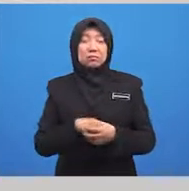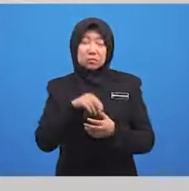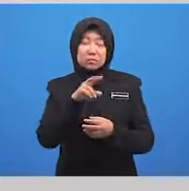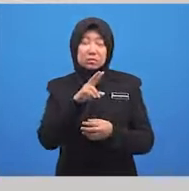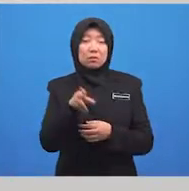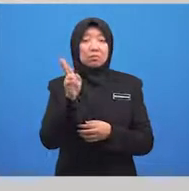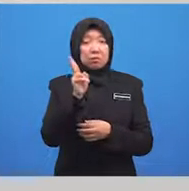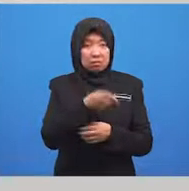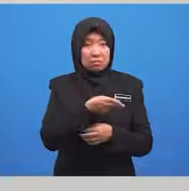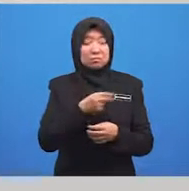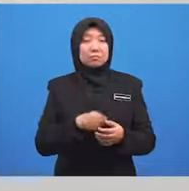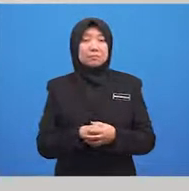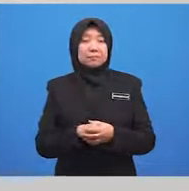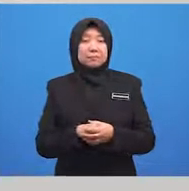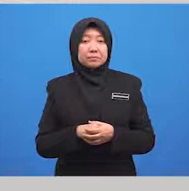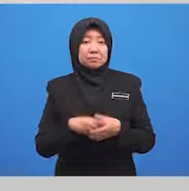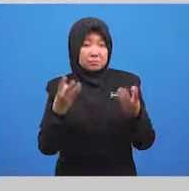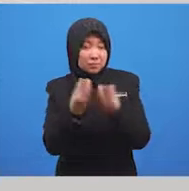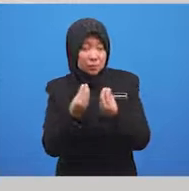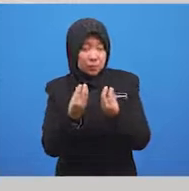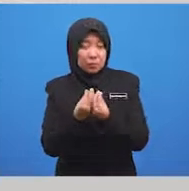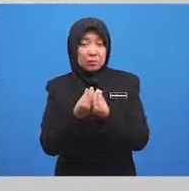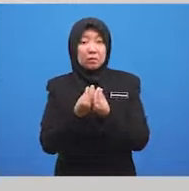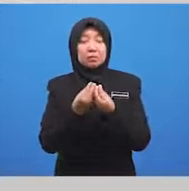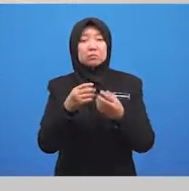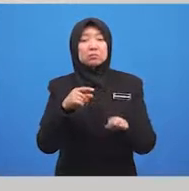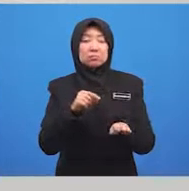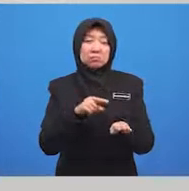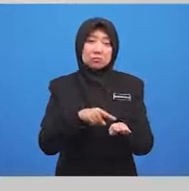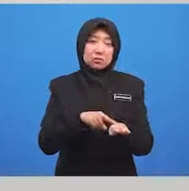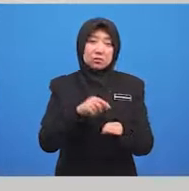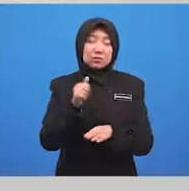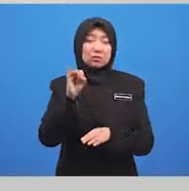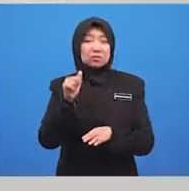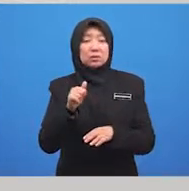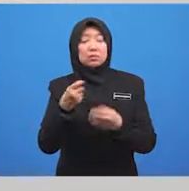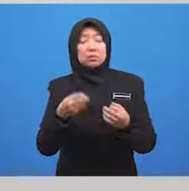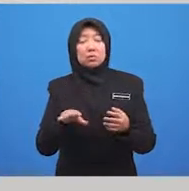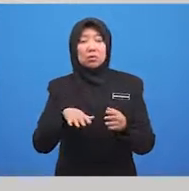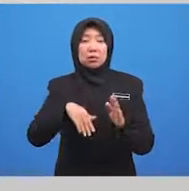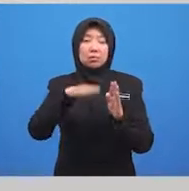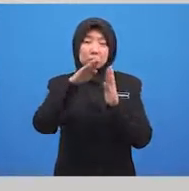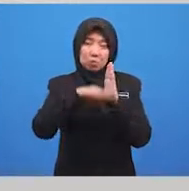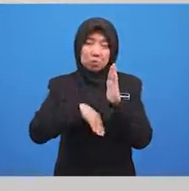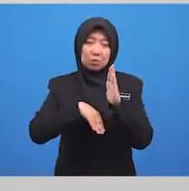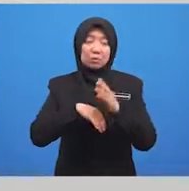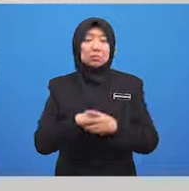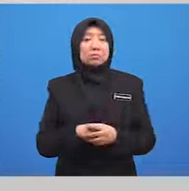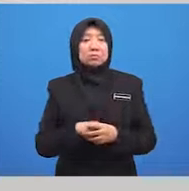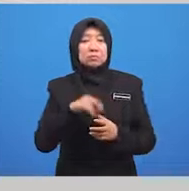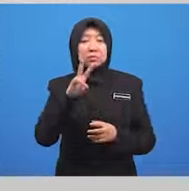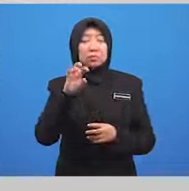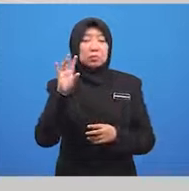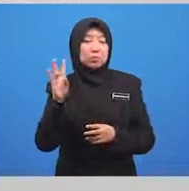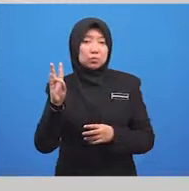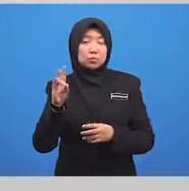WWF, populasi tenggiling di Asia telah merosot sebanyak 80% dari tempoh tahun 2007